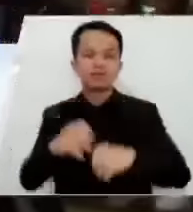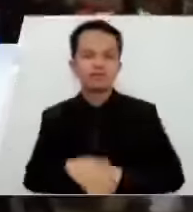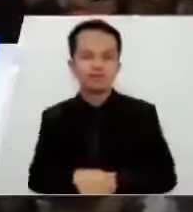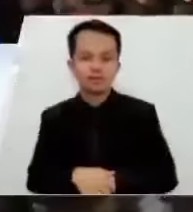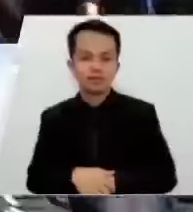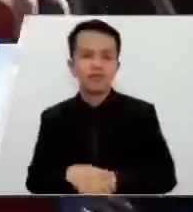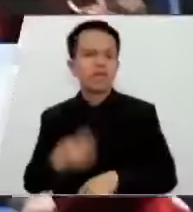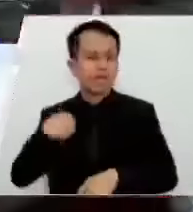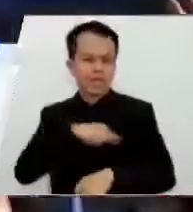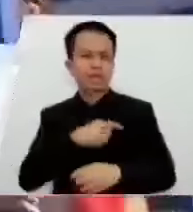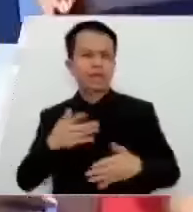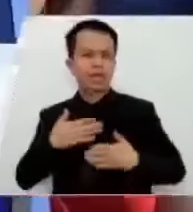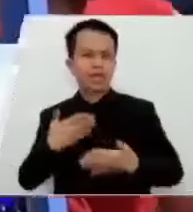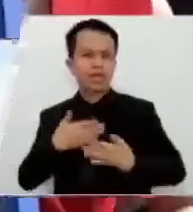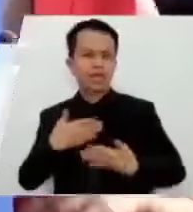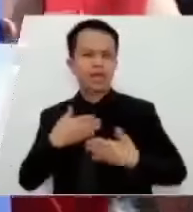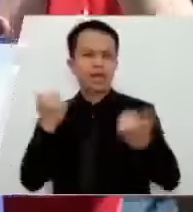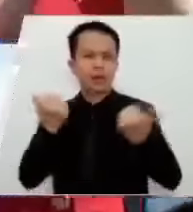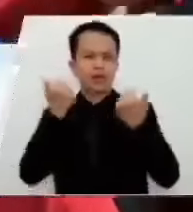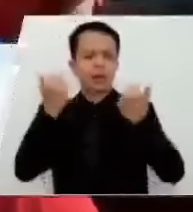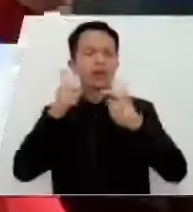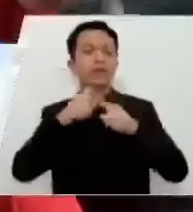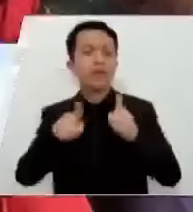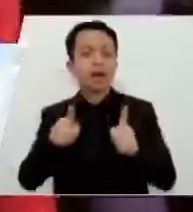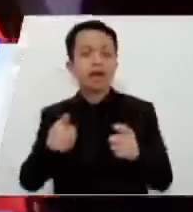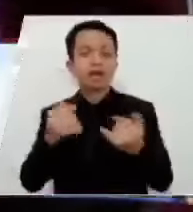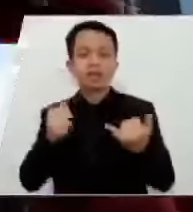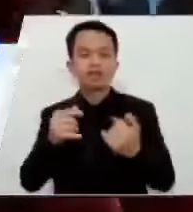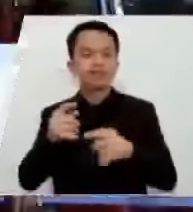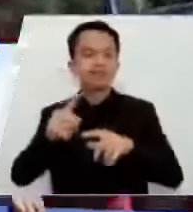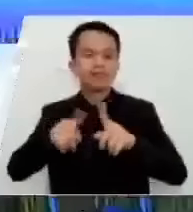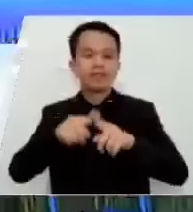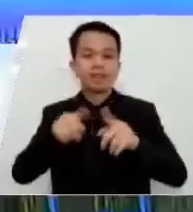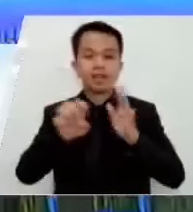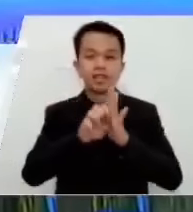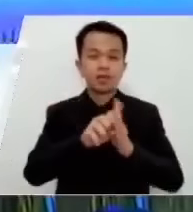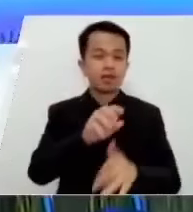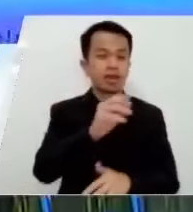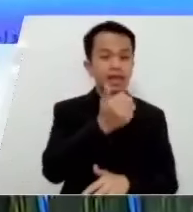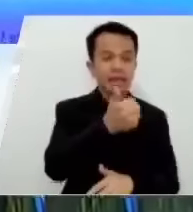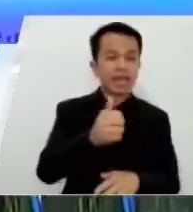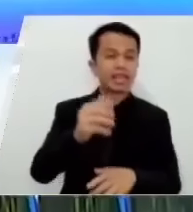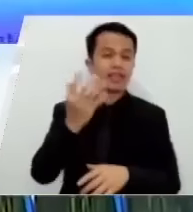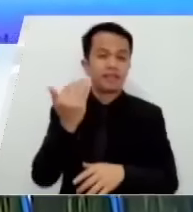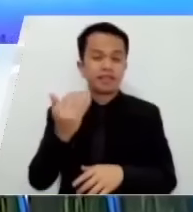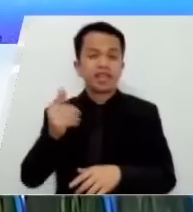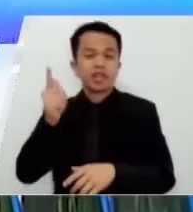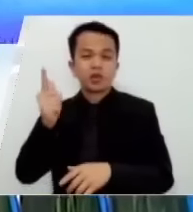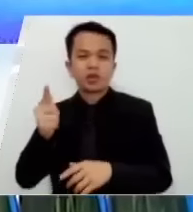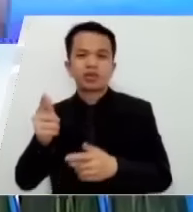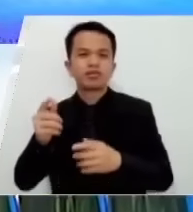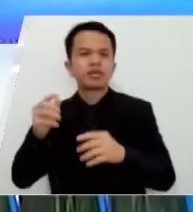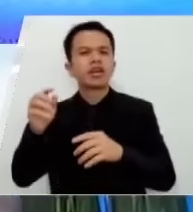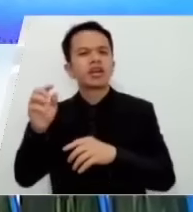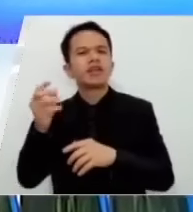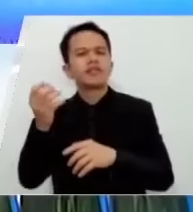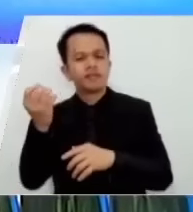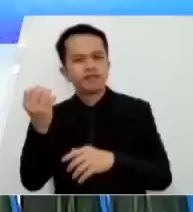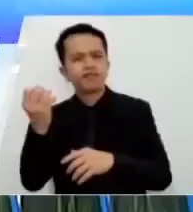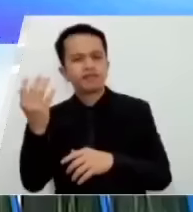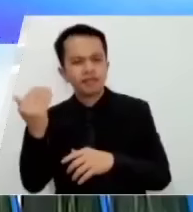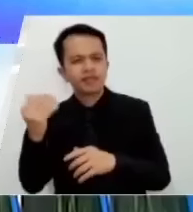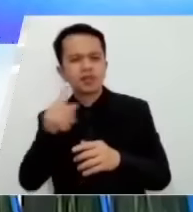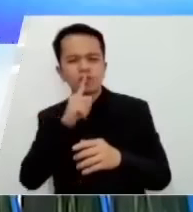lahat ng anniversaries Pero iba yung yung yung 10th 15th 20th ina-anticipate nila 15th anniversary so Ito pala yung lalong